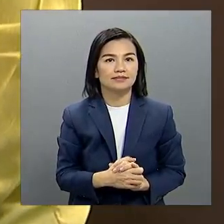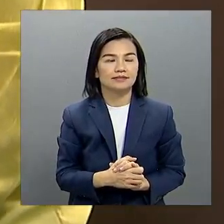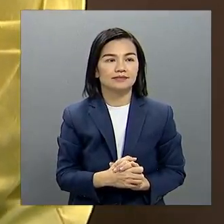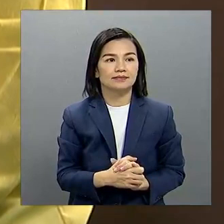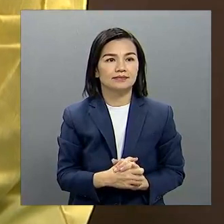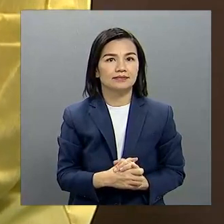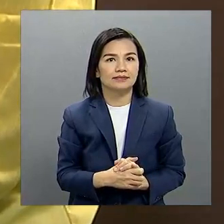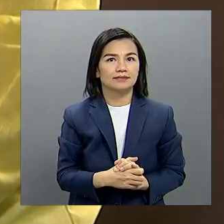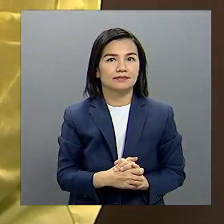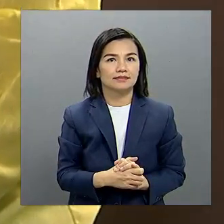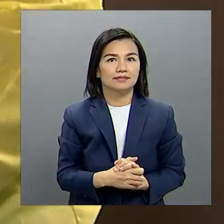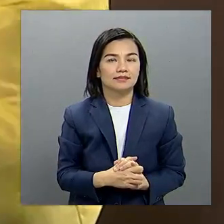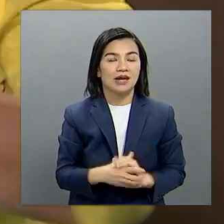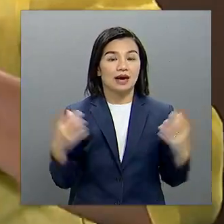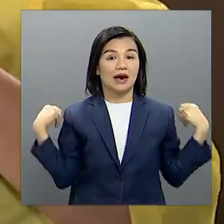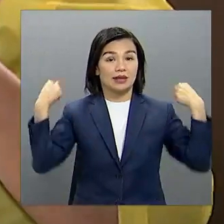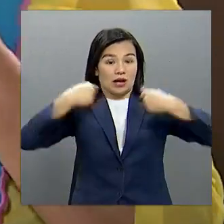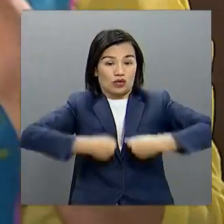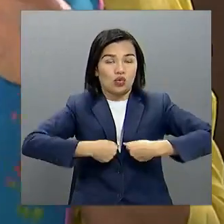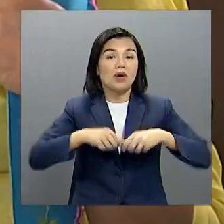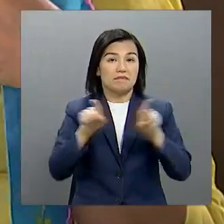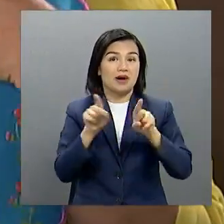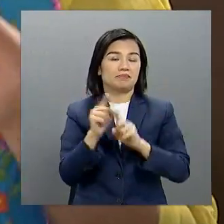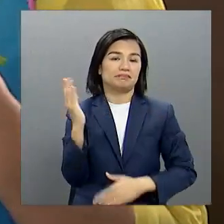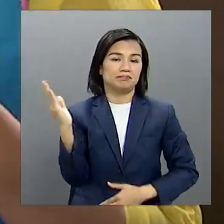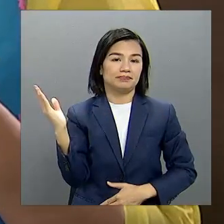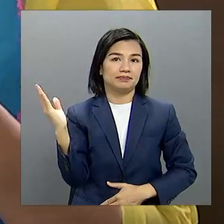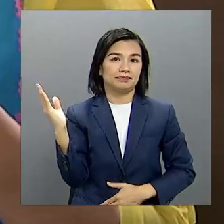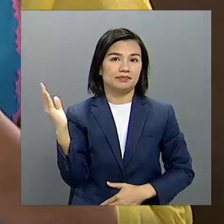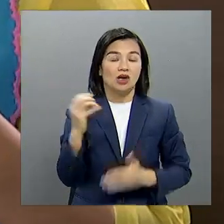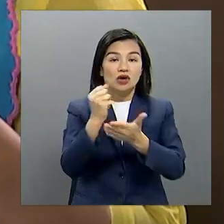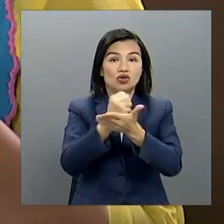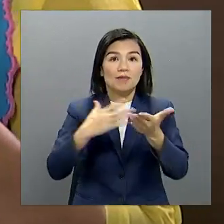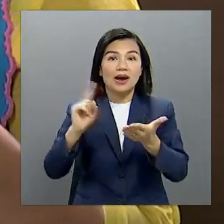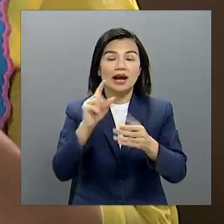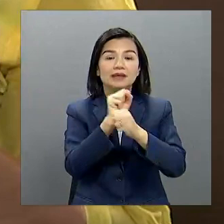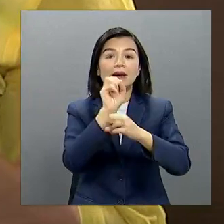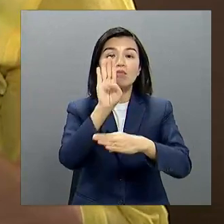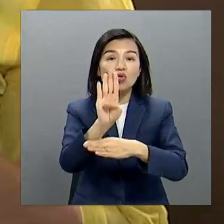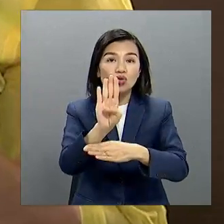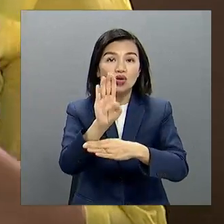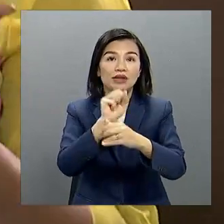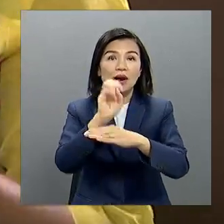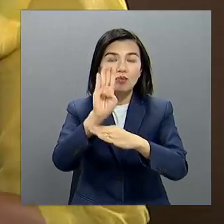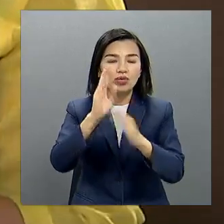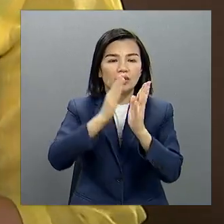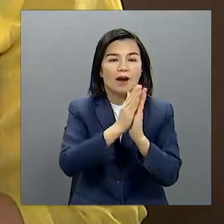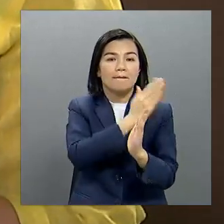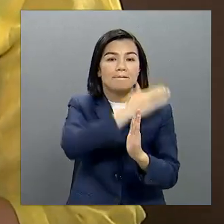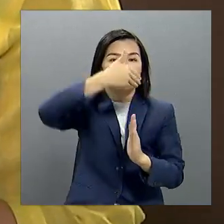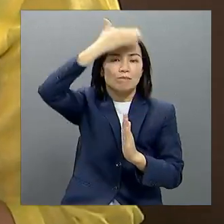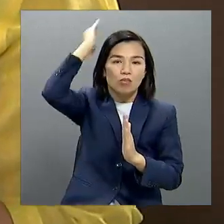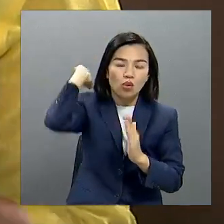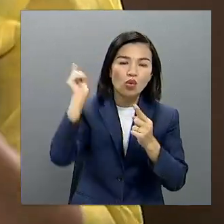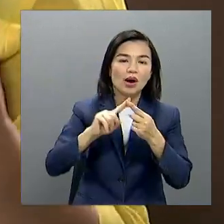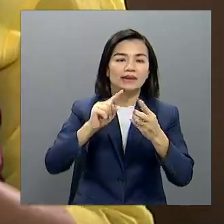การแต่งกายนะคะก็เหมือนที่ป้าต้อยแต่งนะคะส่วนมากถ้าเป็นงานบุญนะคะงานบุญงานบวชงานแต่งหนุ่มสาวอ่ะดีอกดีใจเลิกน